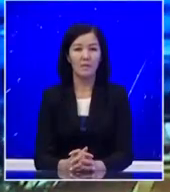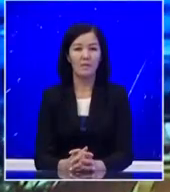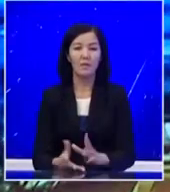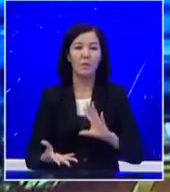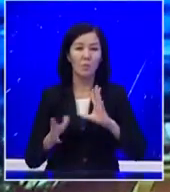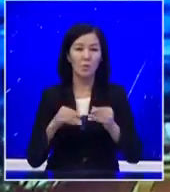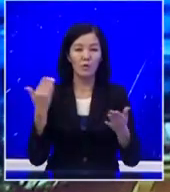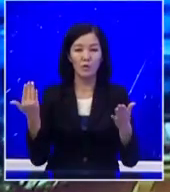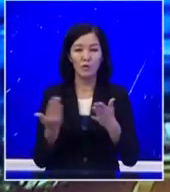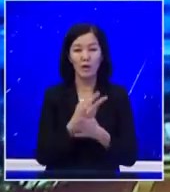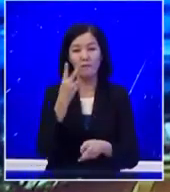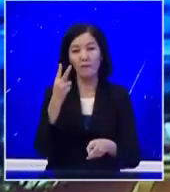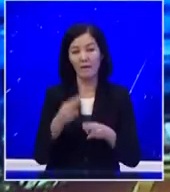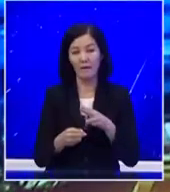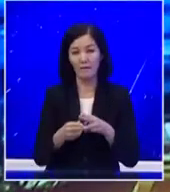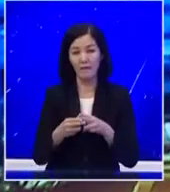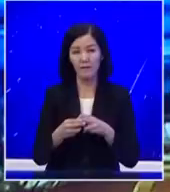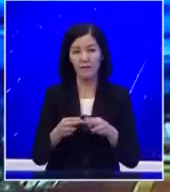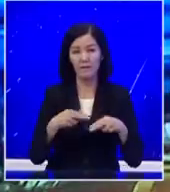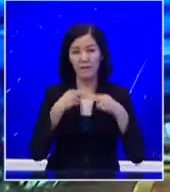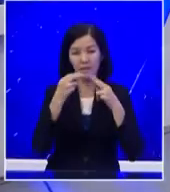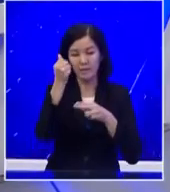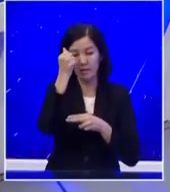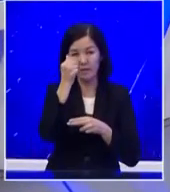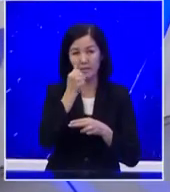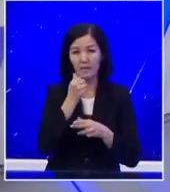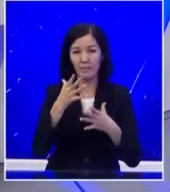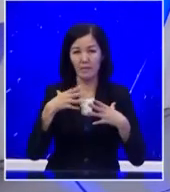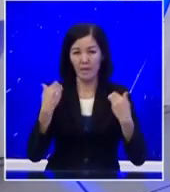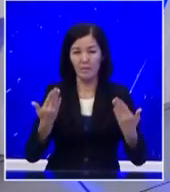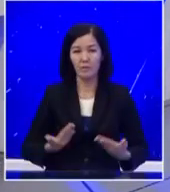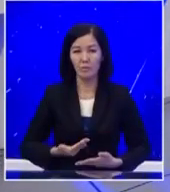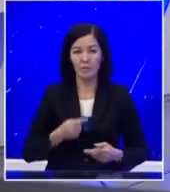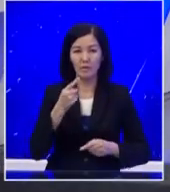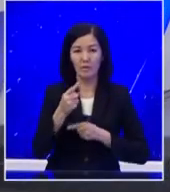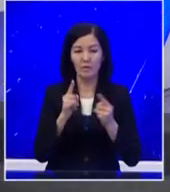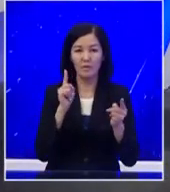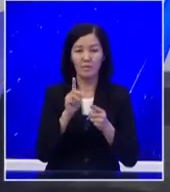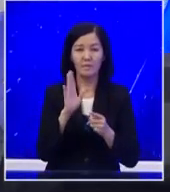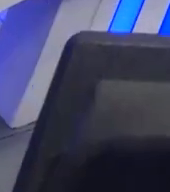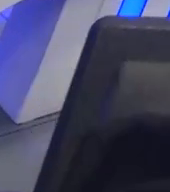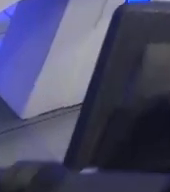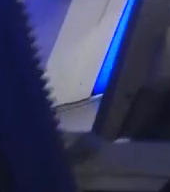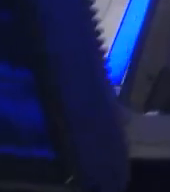Қымбатты көрермен, бүгінге келіп түскен ақпараттар легі осымен тәмәм. Келесі эфирде жолыққанша амандық болсын.